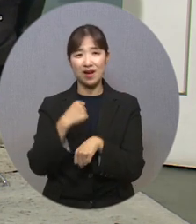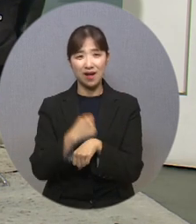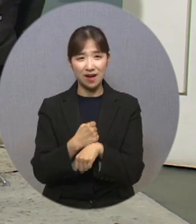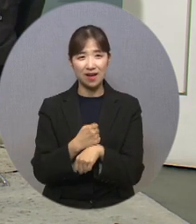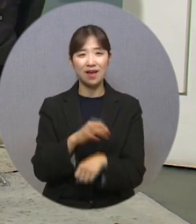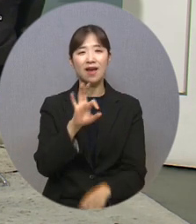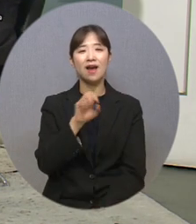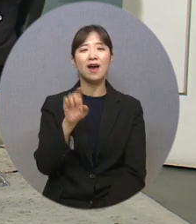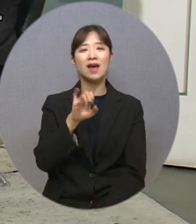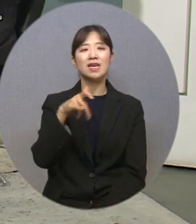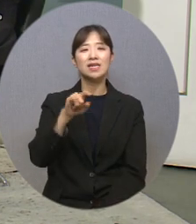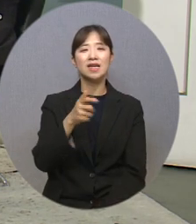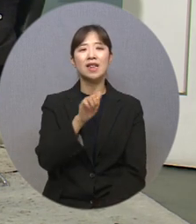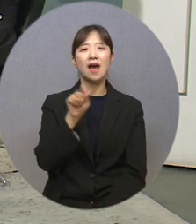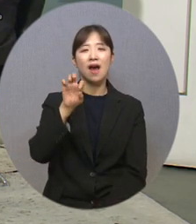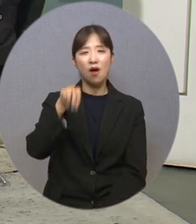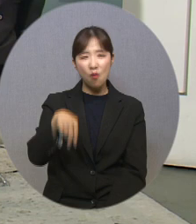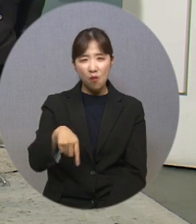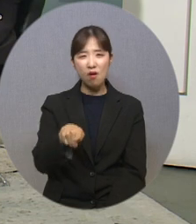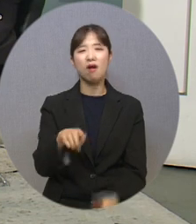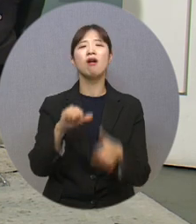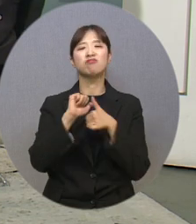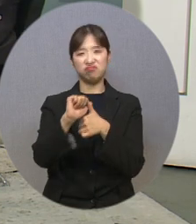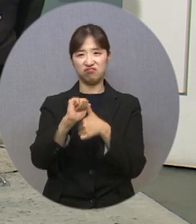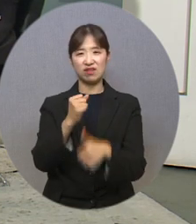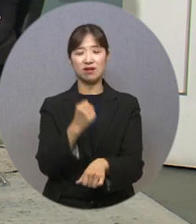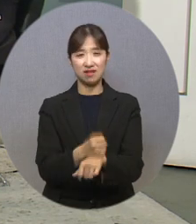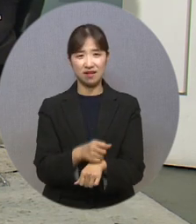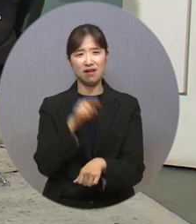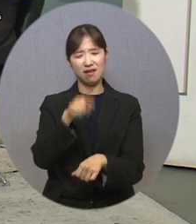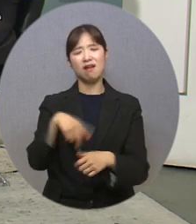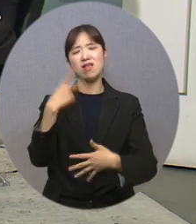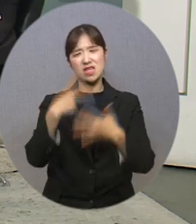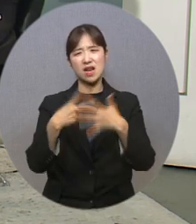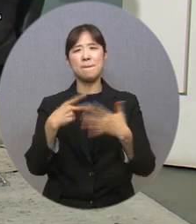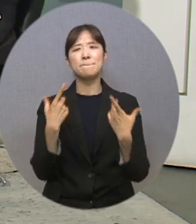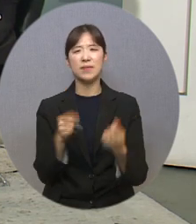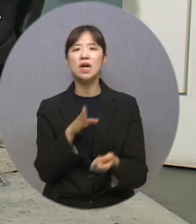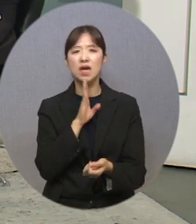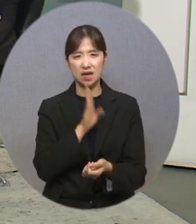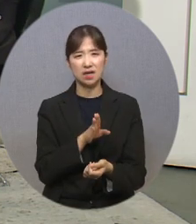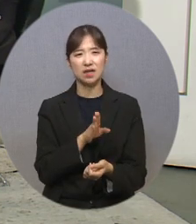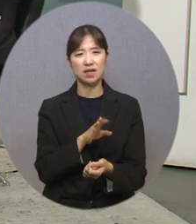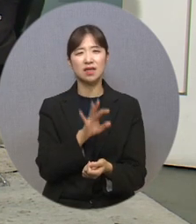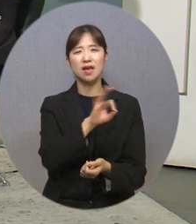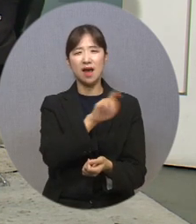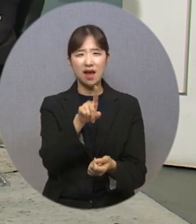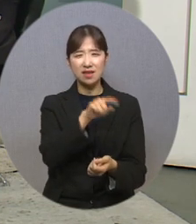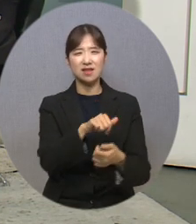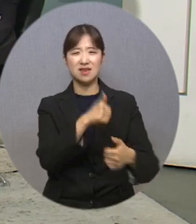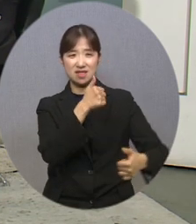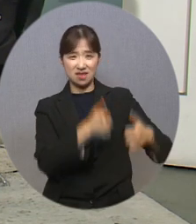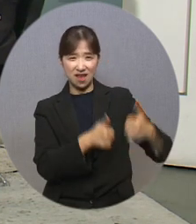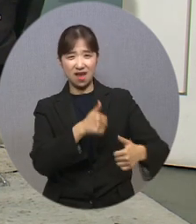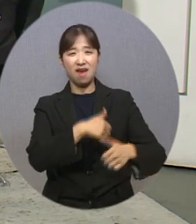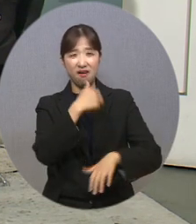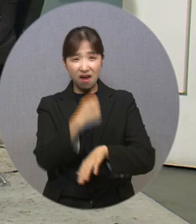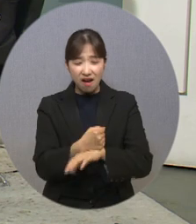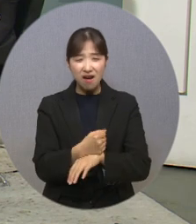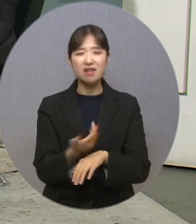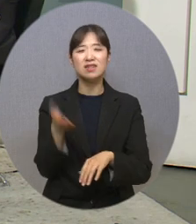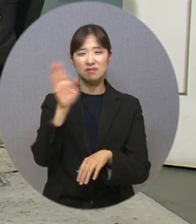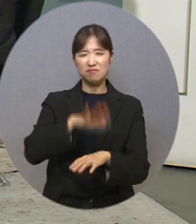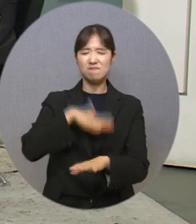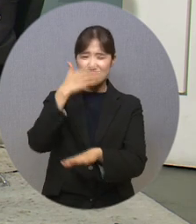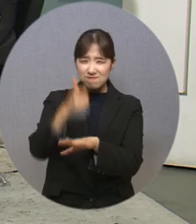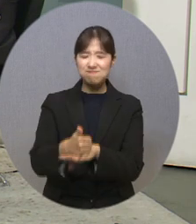아이젠하워와 투쟁하는데 그것 또한 드라마틱하게 아이젠하워와 대결을 하면서 끝내